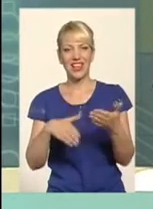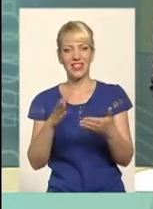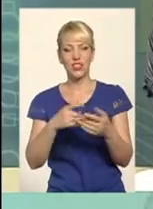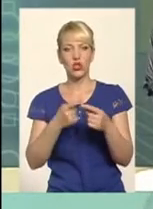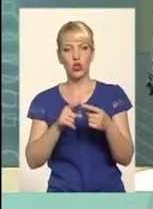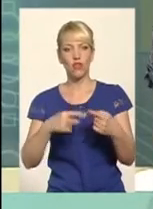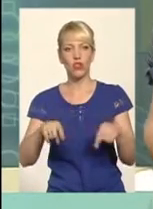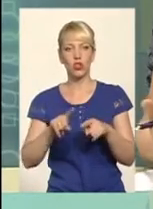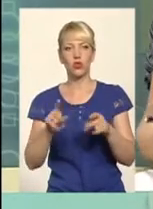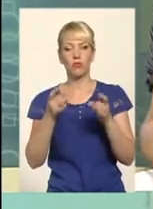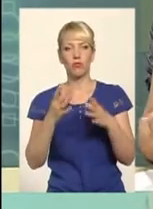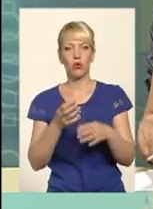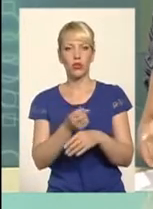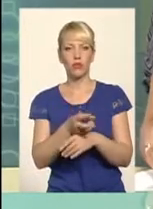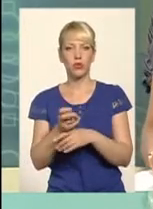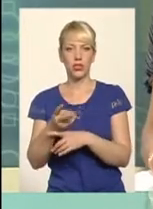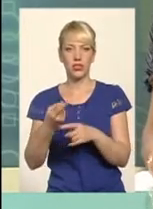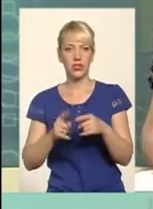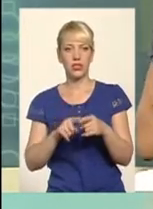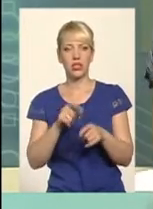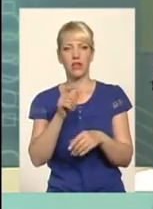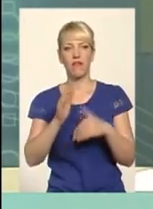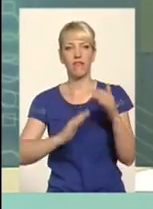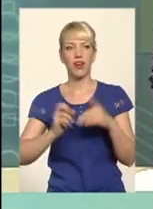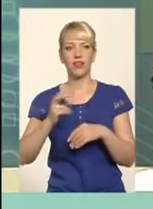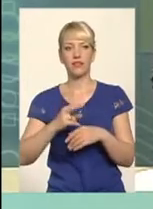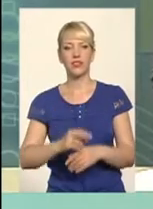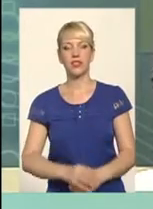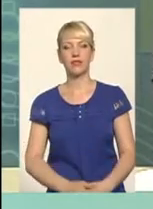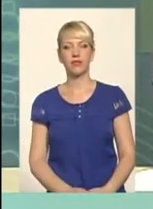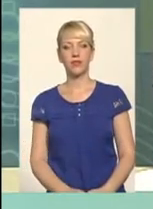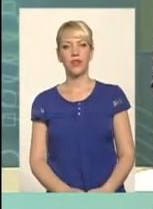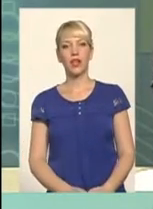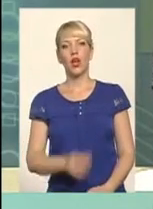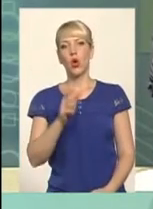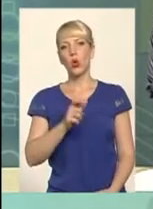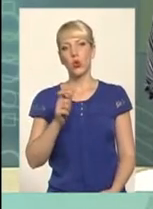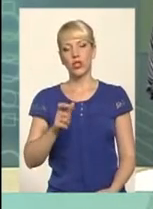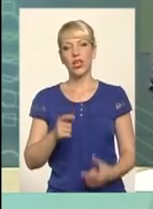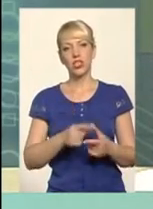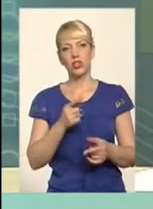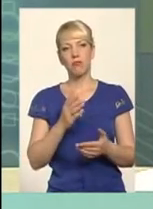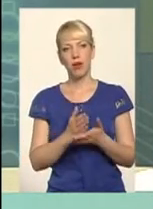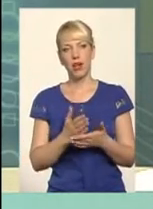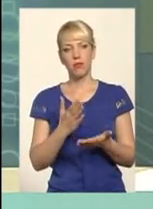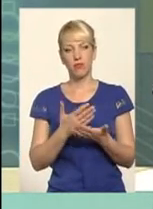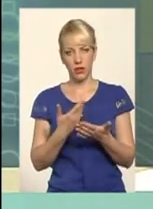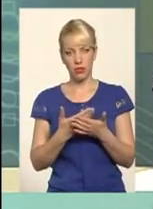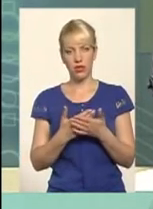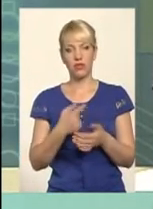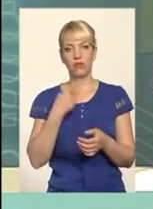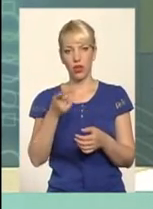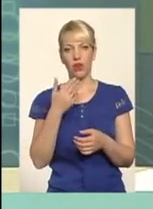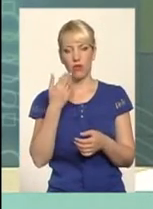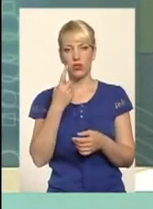для того, аби просто позбутися цих фахівців, скажімо так. І чи має бути, от ви говорите,